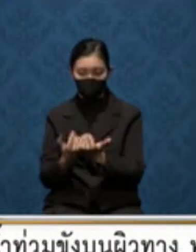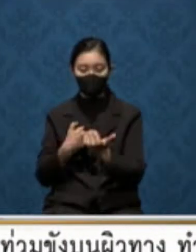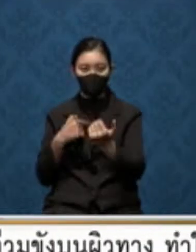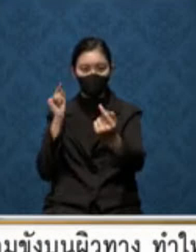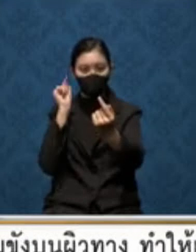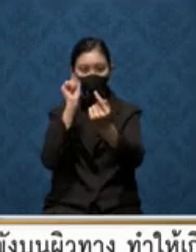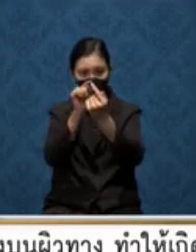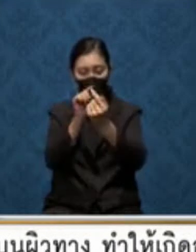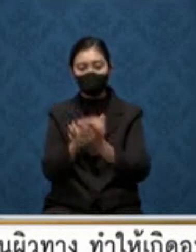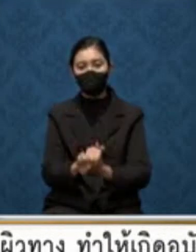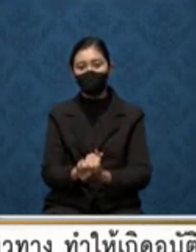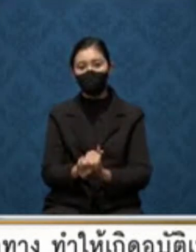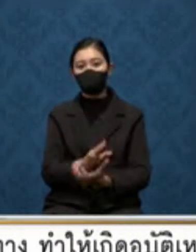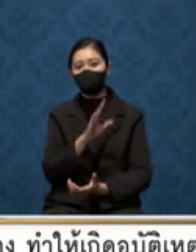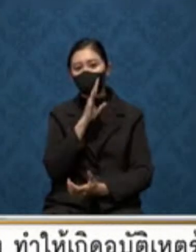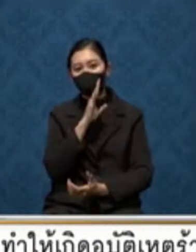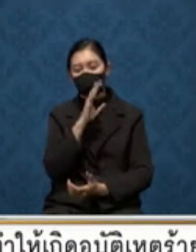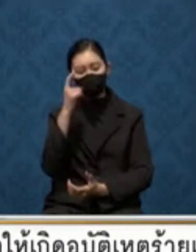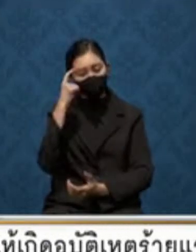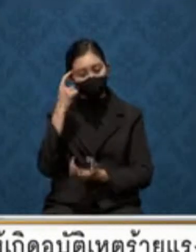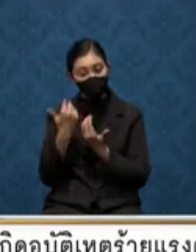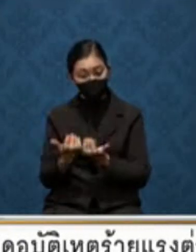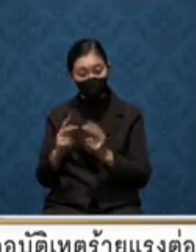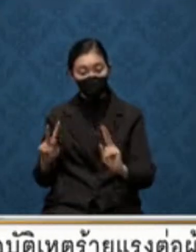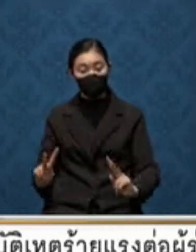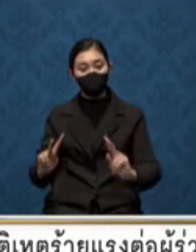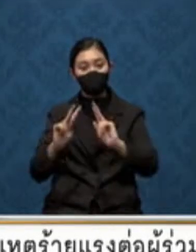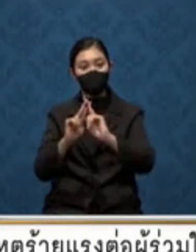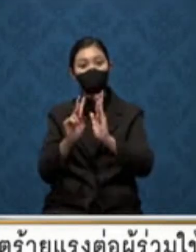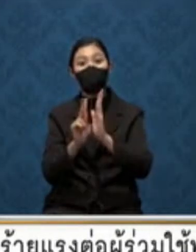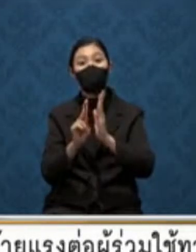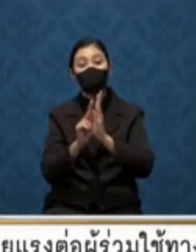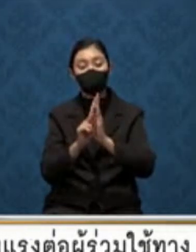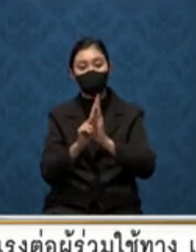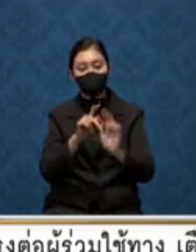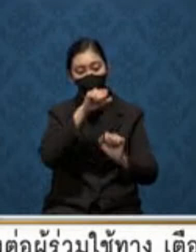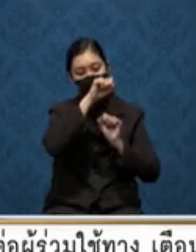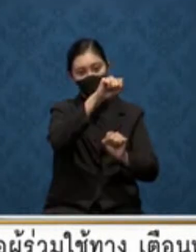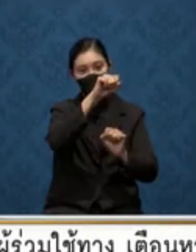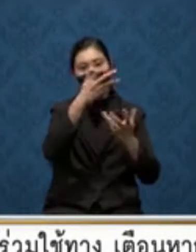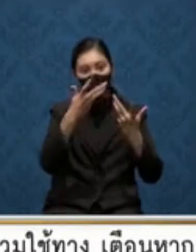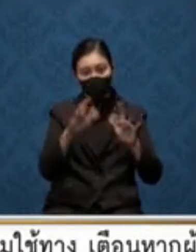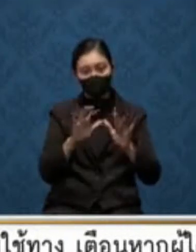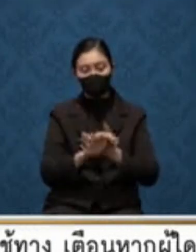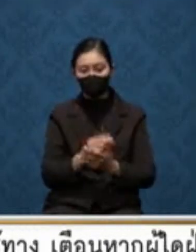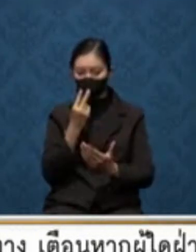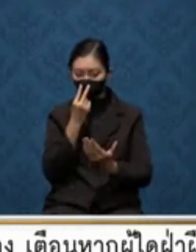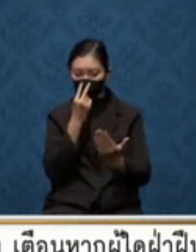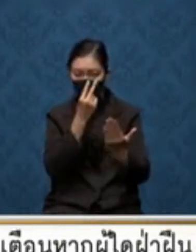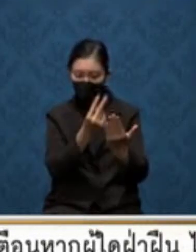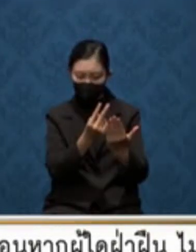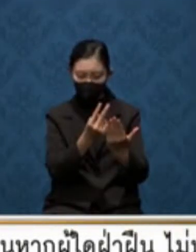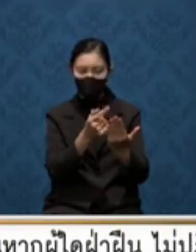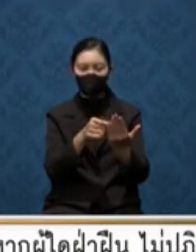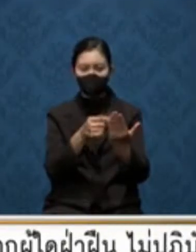ถ้เราจะไม่ mammalก apareว่าวันนี้มีกฎษร nostalgicเรากเหนอย mangaกดกระสวงอัี้พี่น้ประชาชน droppingรองมีการแ้ไข